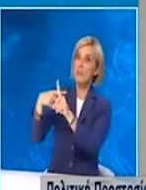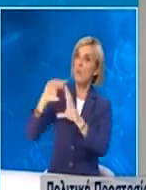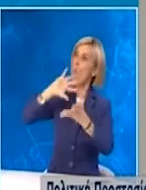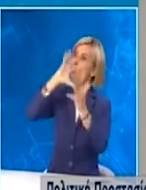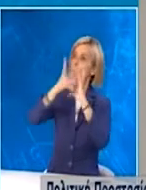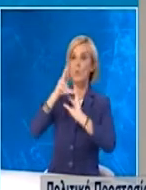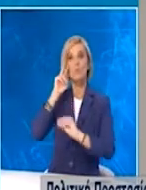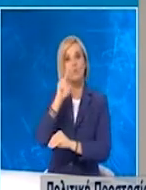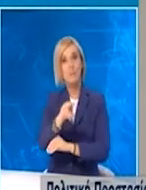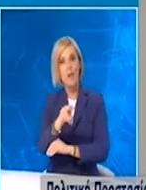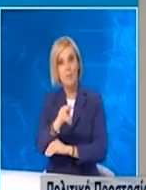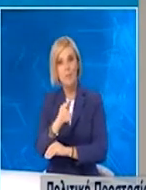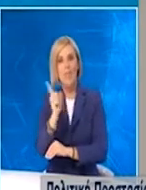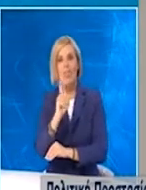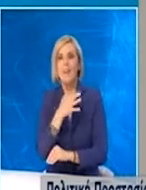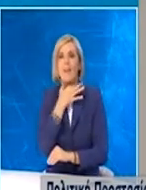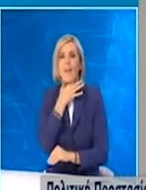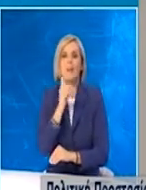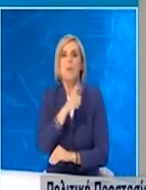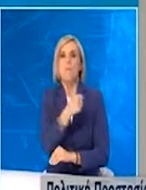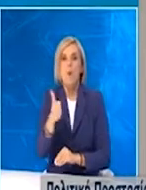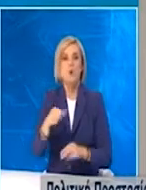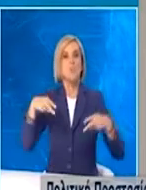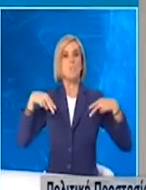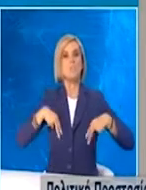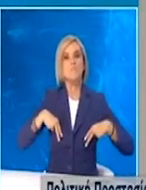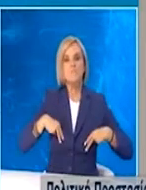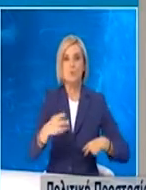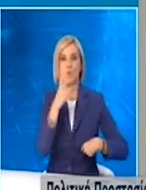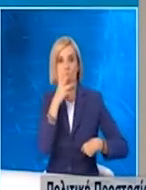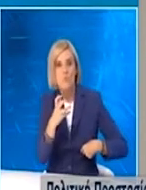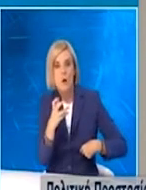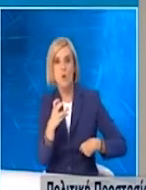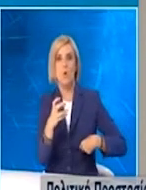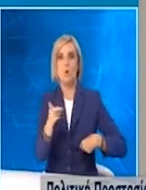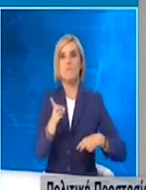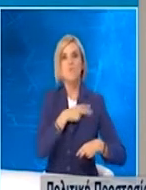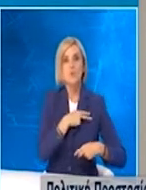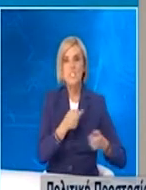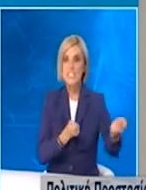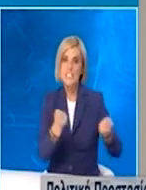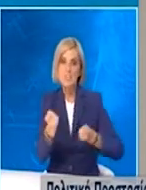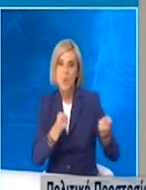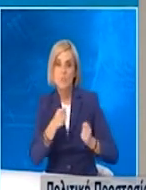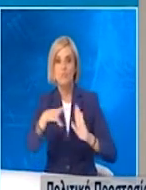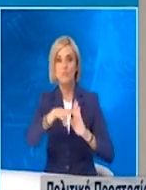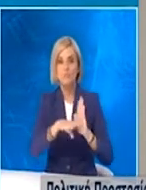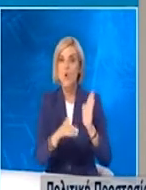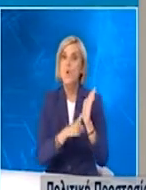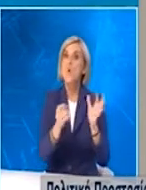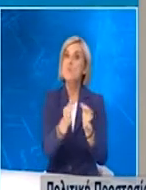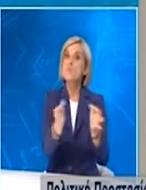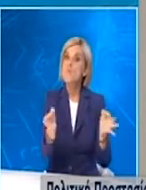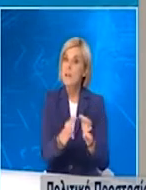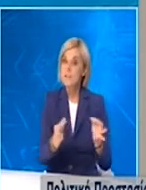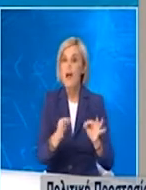κάνει μόνο με την έγκαιρη αντίδραση της κυβέρνησης και την κατάρτιση σοβαρού επιχειρησιακού σχεδίου. Τίποτα δεν θα είχε επιτευχθεί δίχως